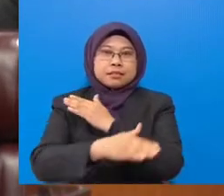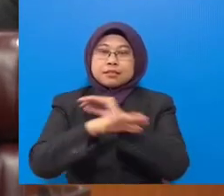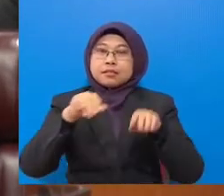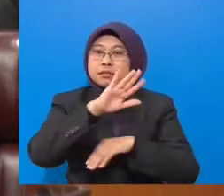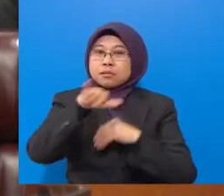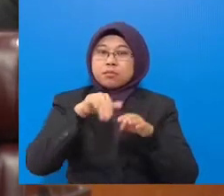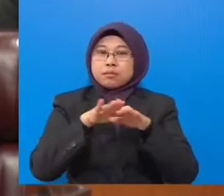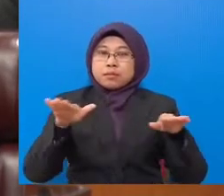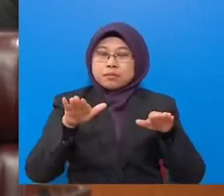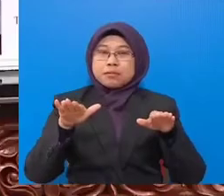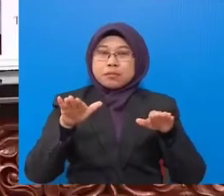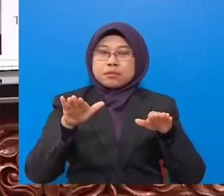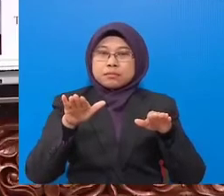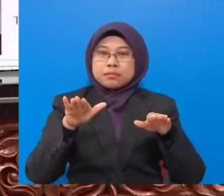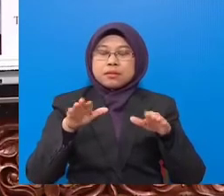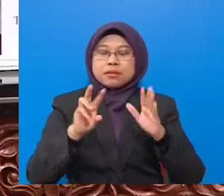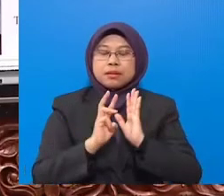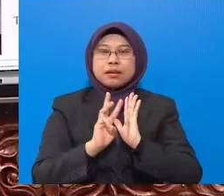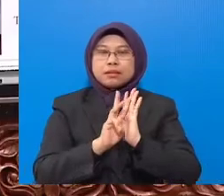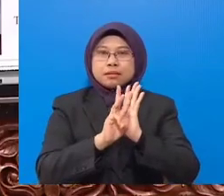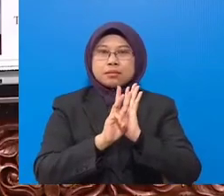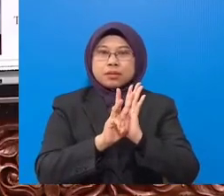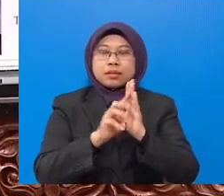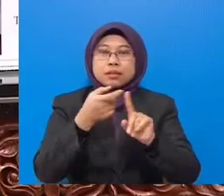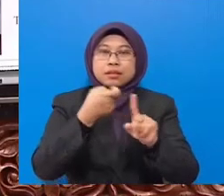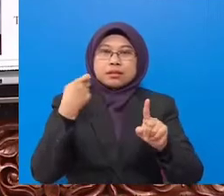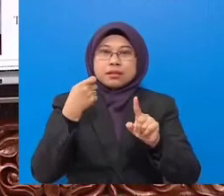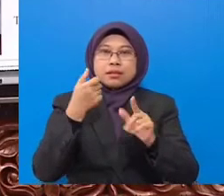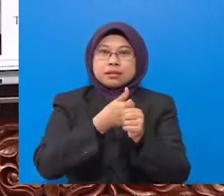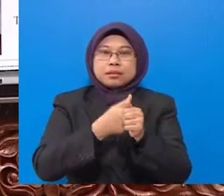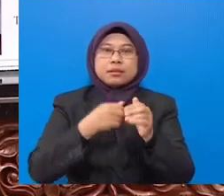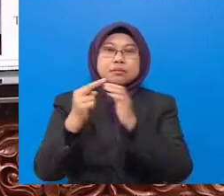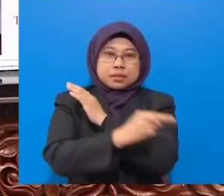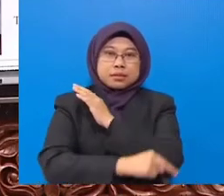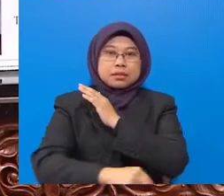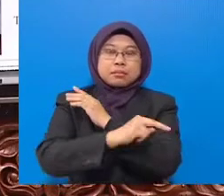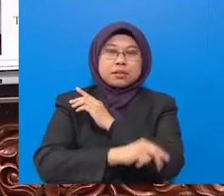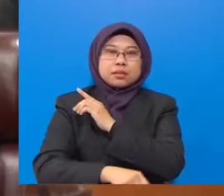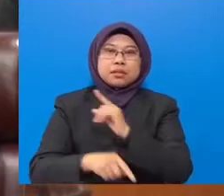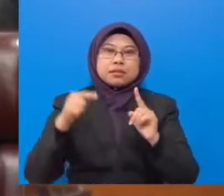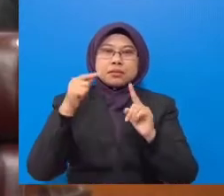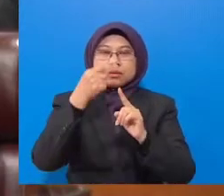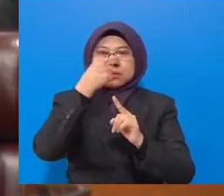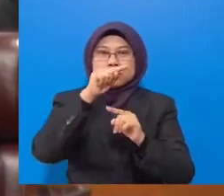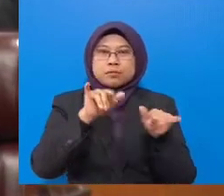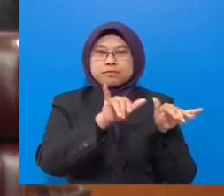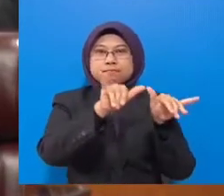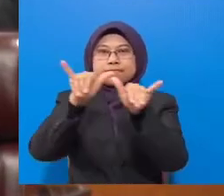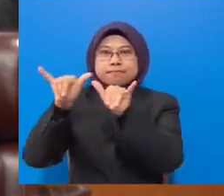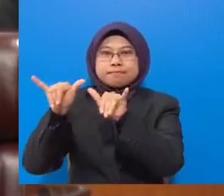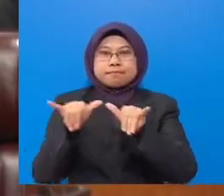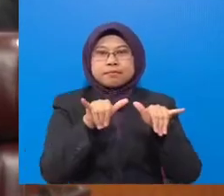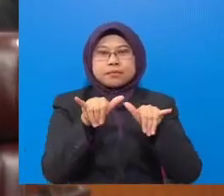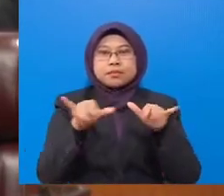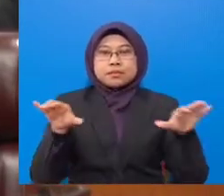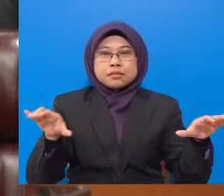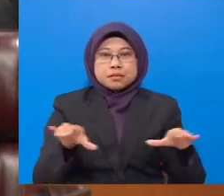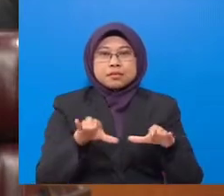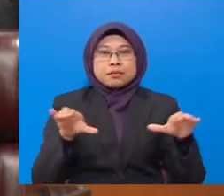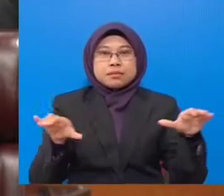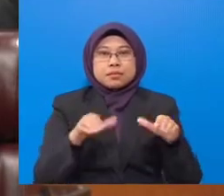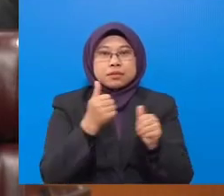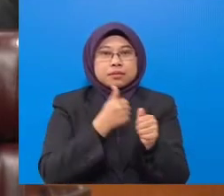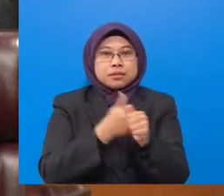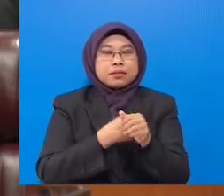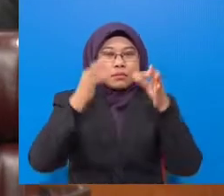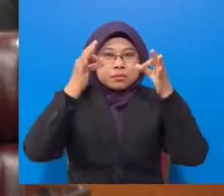Musyawarah tersebut turut melibatkan wakil daripada setiap negeri bagi tujuan memudahkan penyelarasan dan pelaksanaan